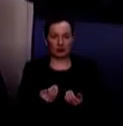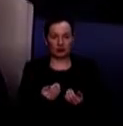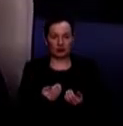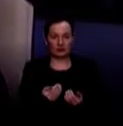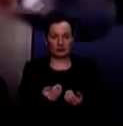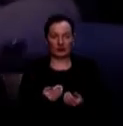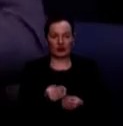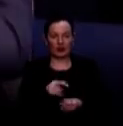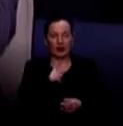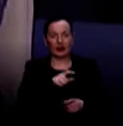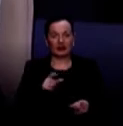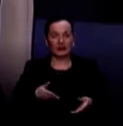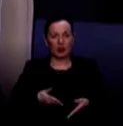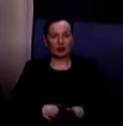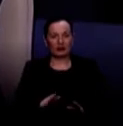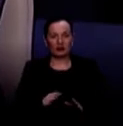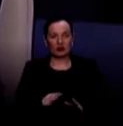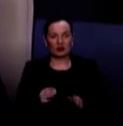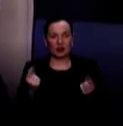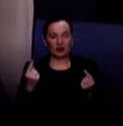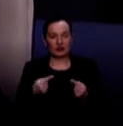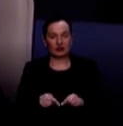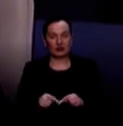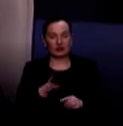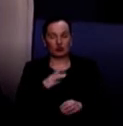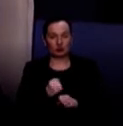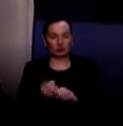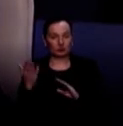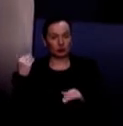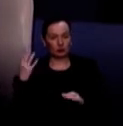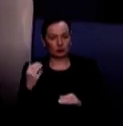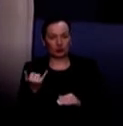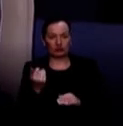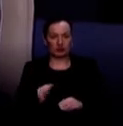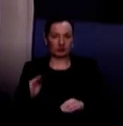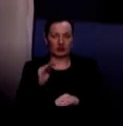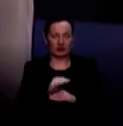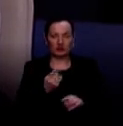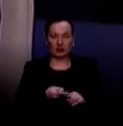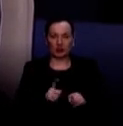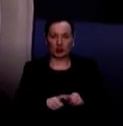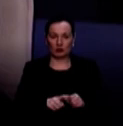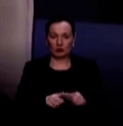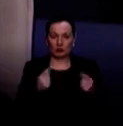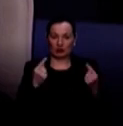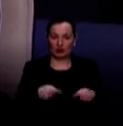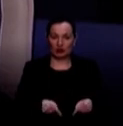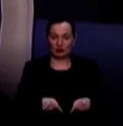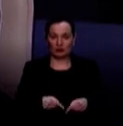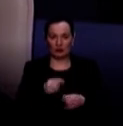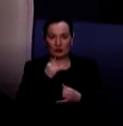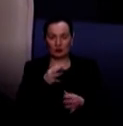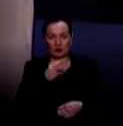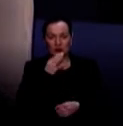була зроблена ще тоді, вона накладається на цю демографічну кризу. І я не можу сказати, що оці